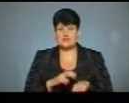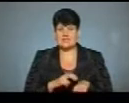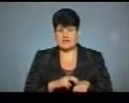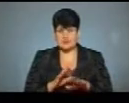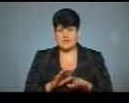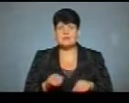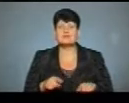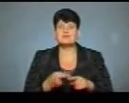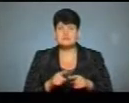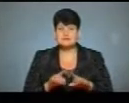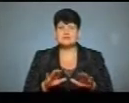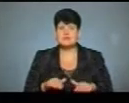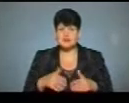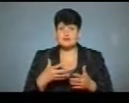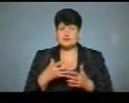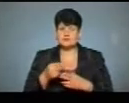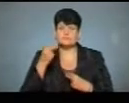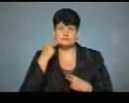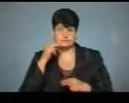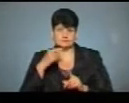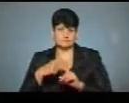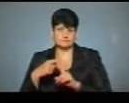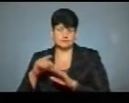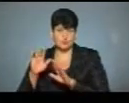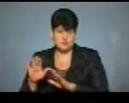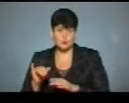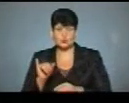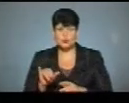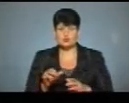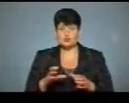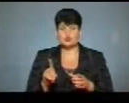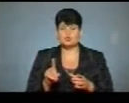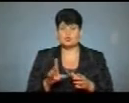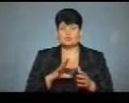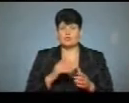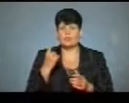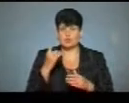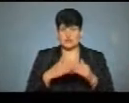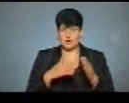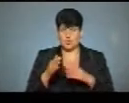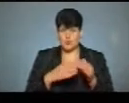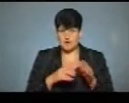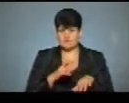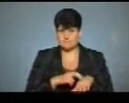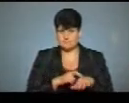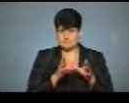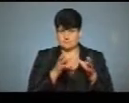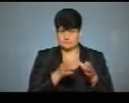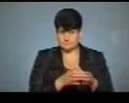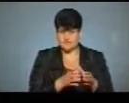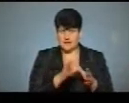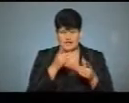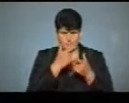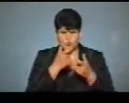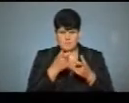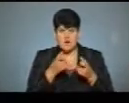Це дало свої такі переваги в тому, що сконцентровано було в одних руках у дільничного педіатра, і вся